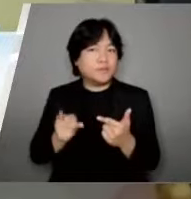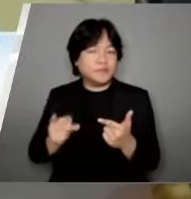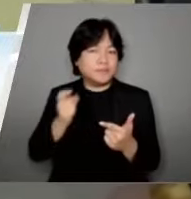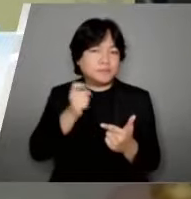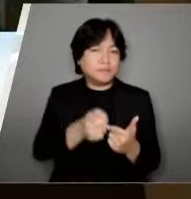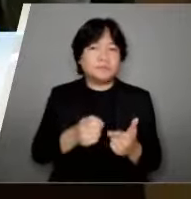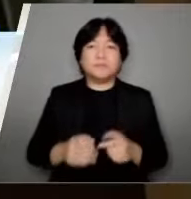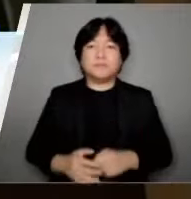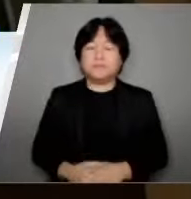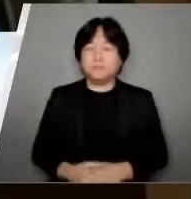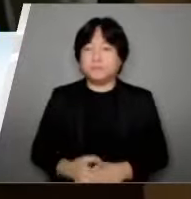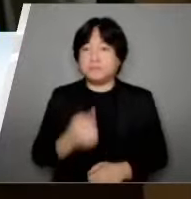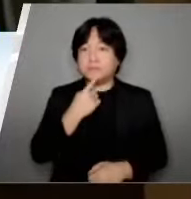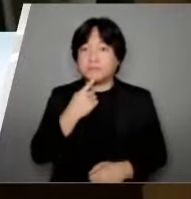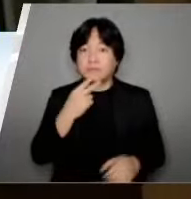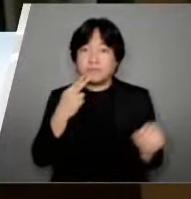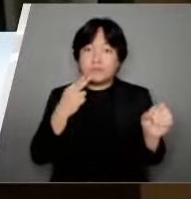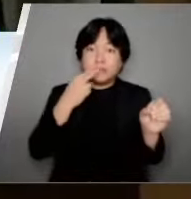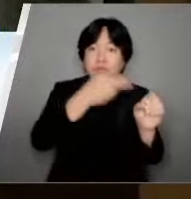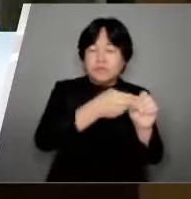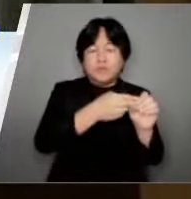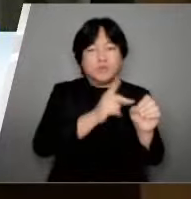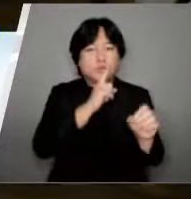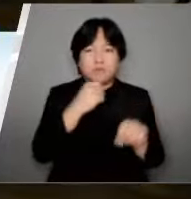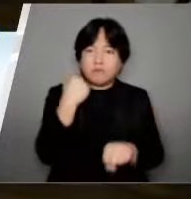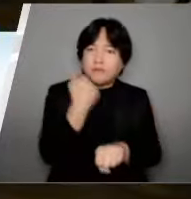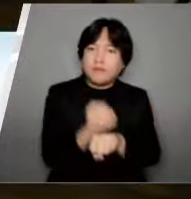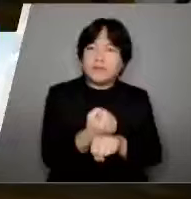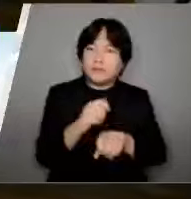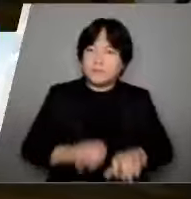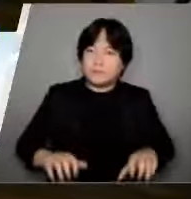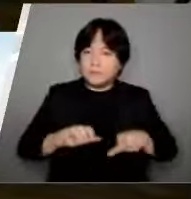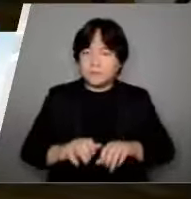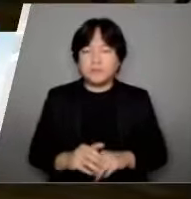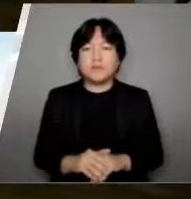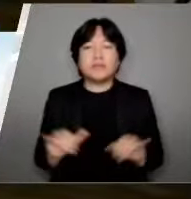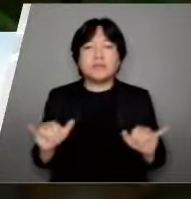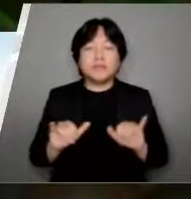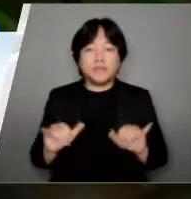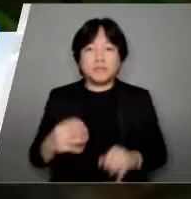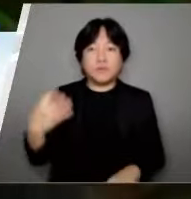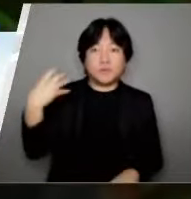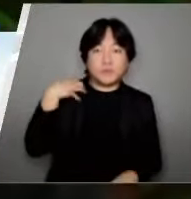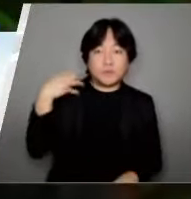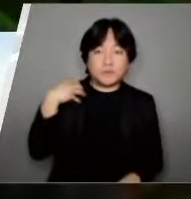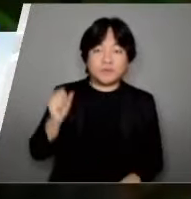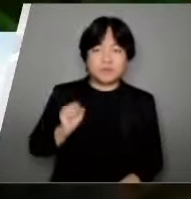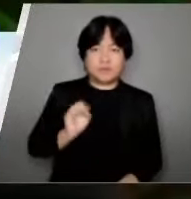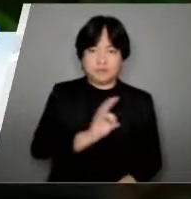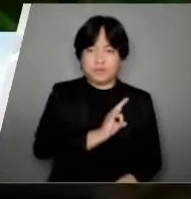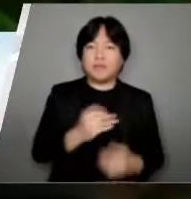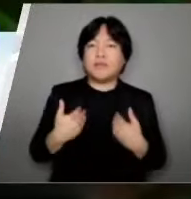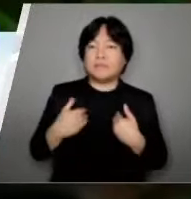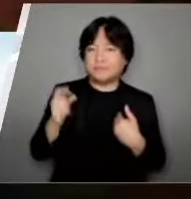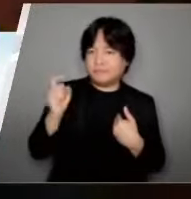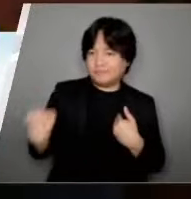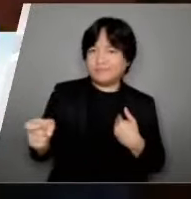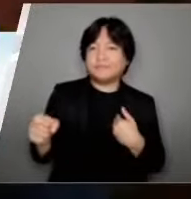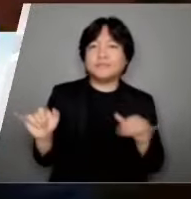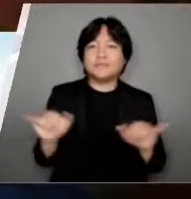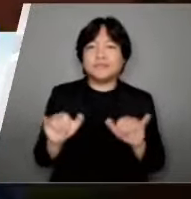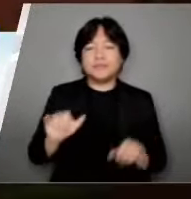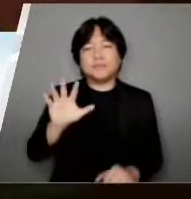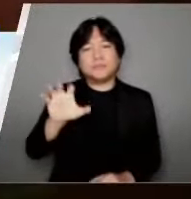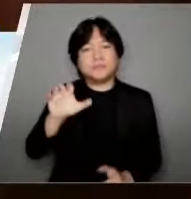ay tagumpay na. At meron din siyempre para sa coaching staff. The coaching staff, the bibigyan din natin ng kalahating milyon.